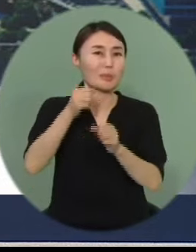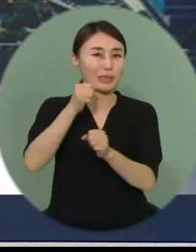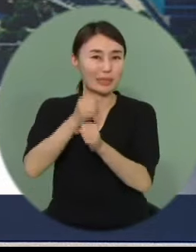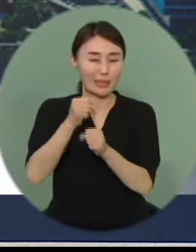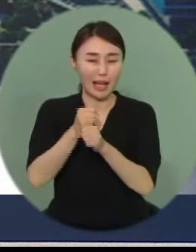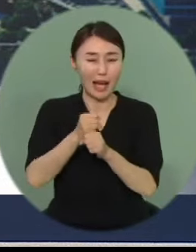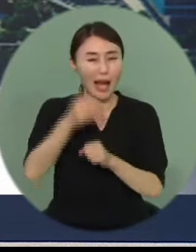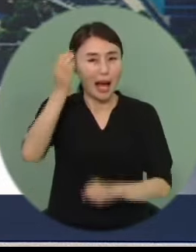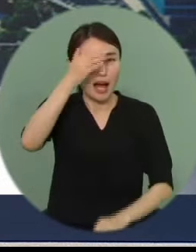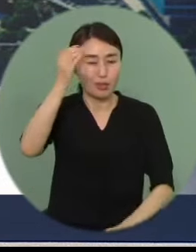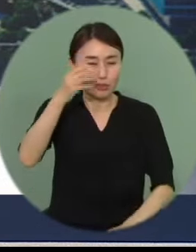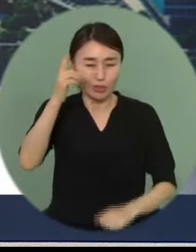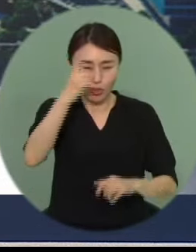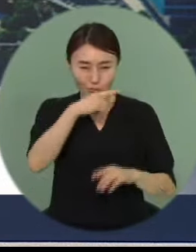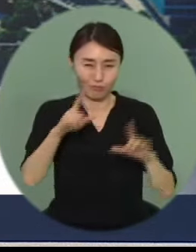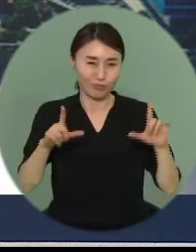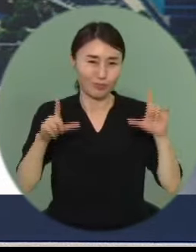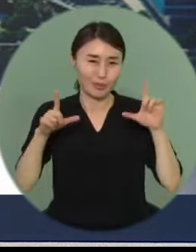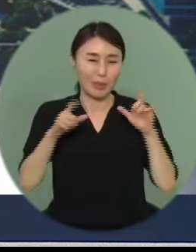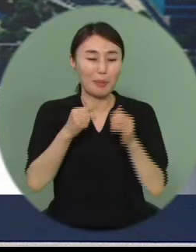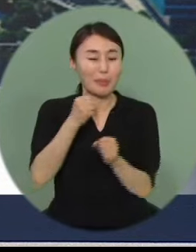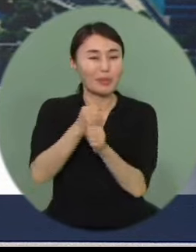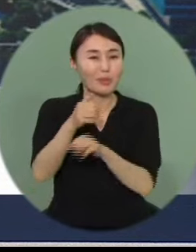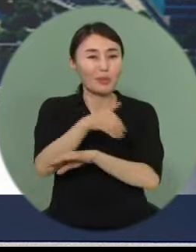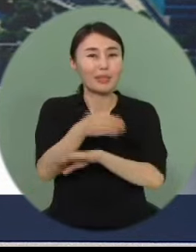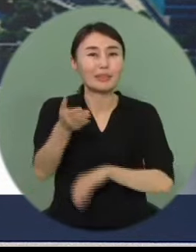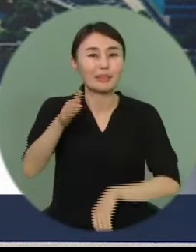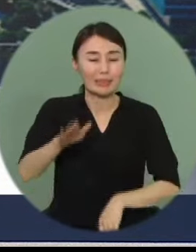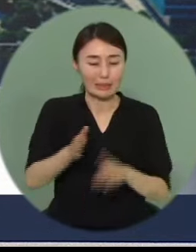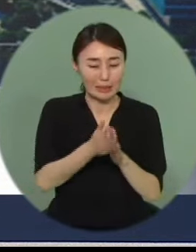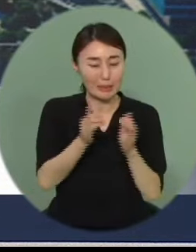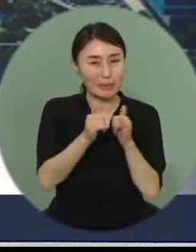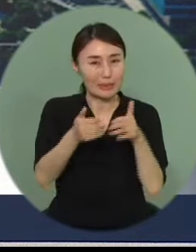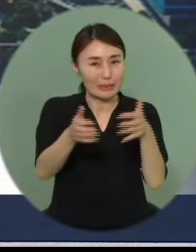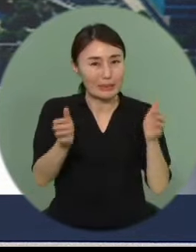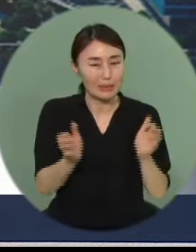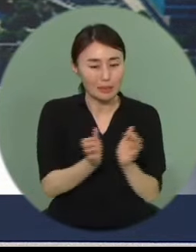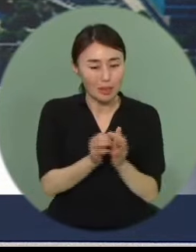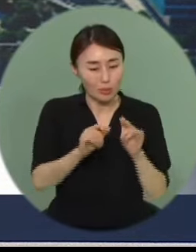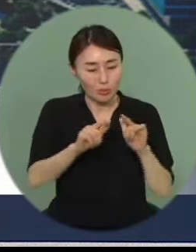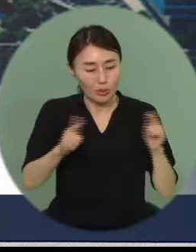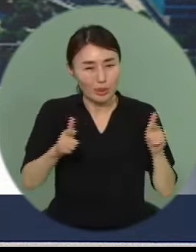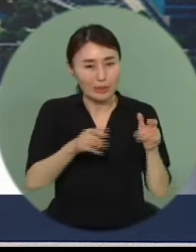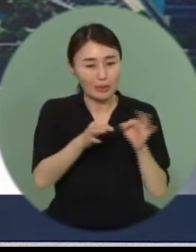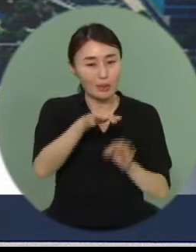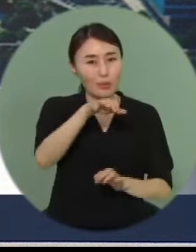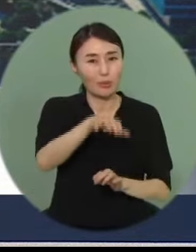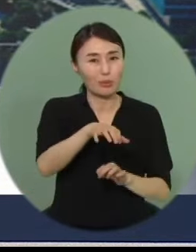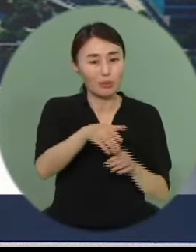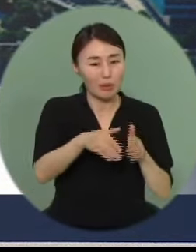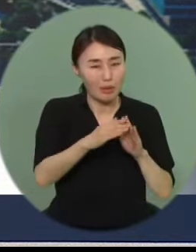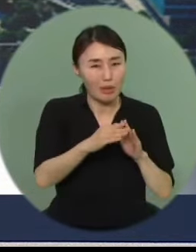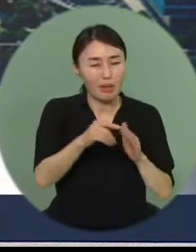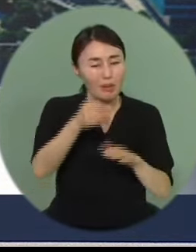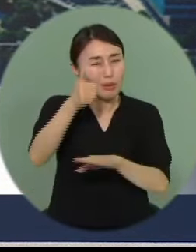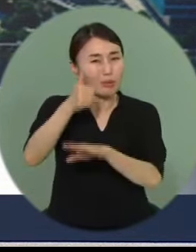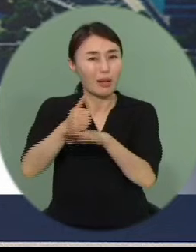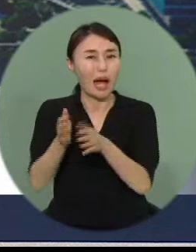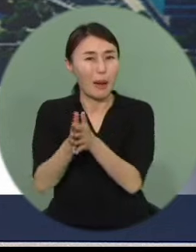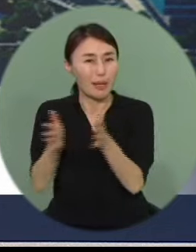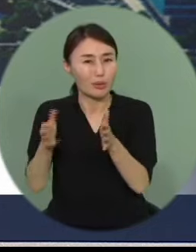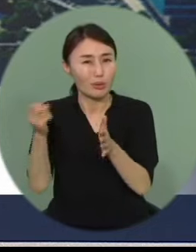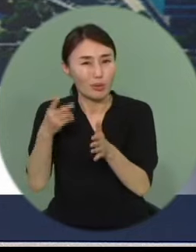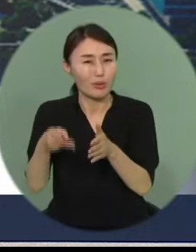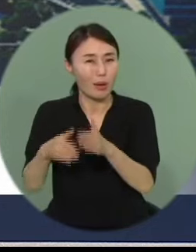대한민국 랜드마크로 조성한다는 계획인데요. 하지만 시민단체는 복합 쇼핑몰을 짓겠다더니 결국은 아파트를